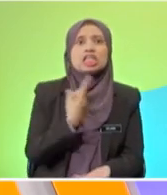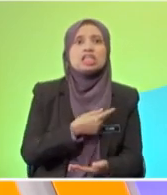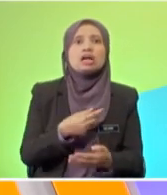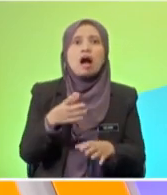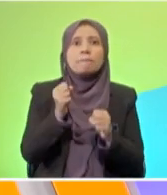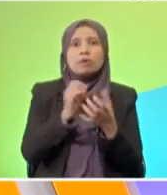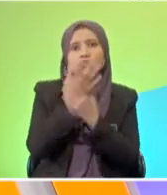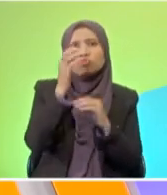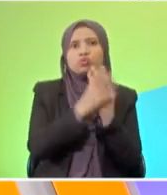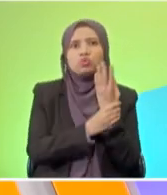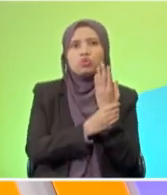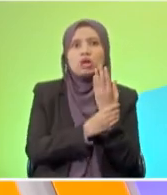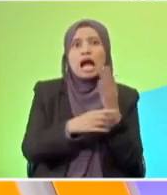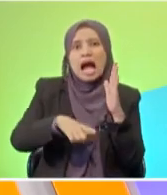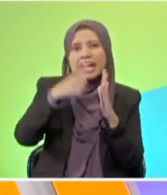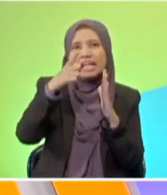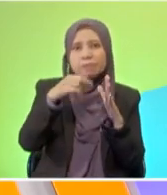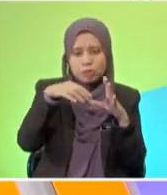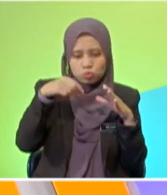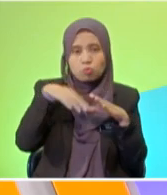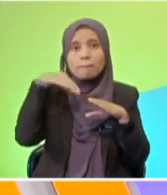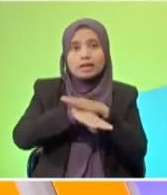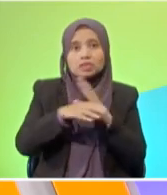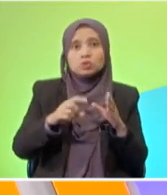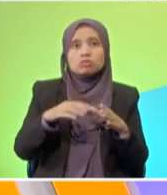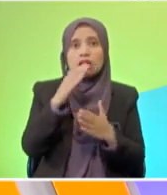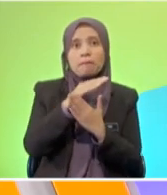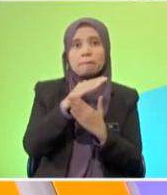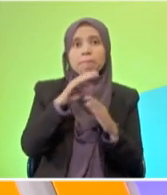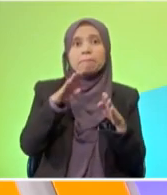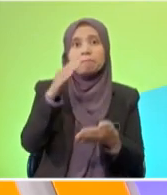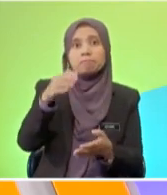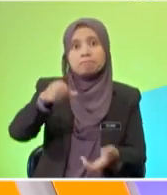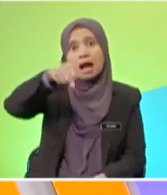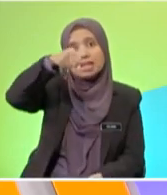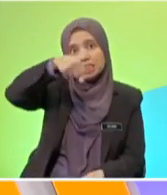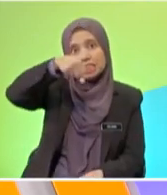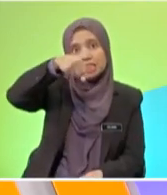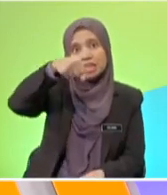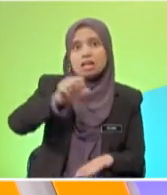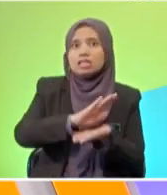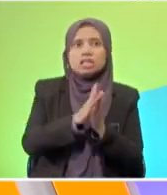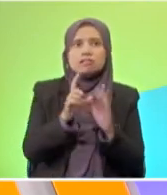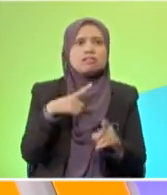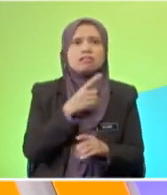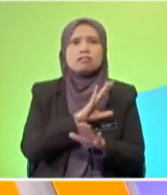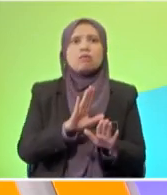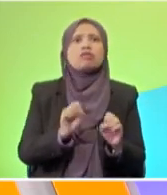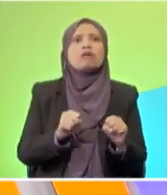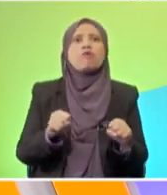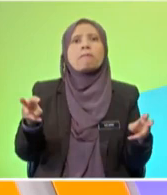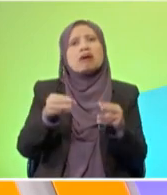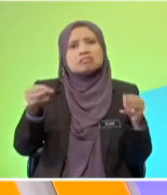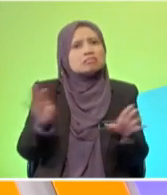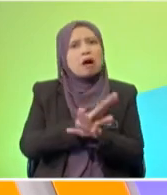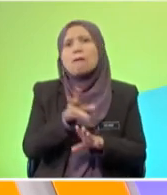tapi airnya lebih hatinya jatuh di dalam babi di air lebih hanya satu nama itu kita tak boleh bak mandi tak boleh bawa masak